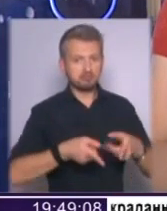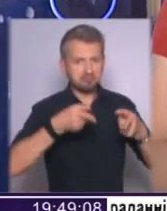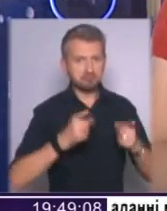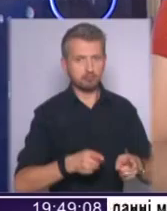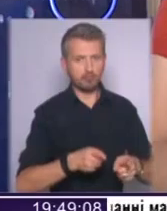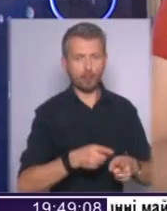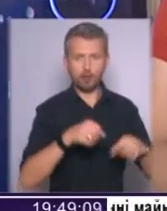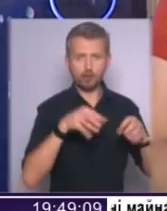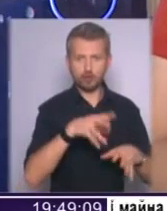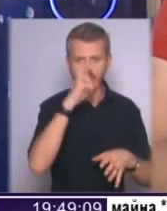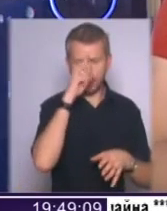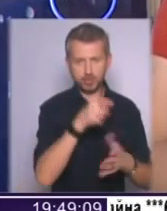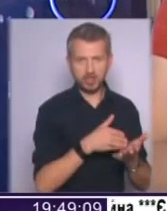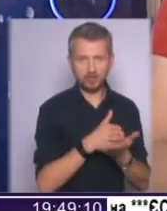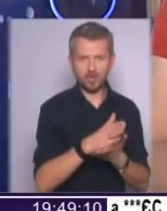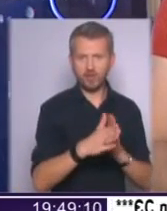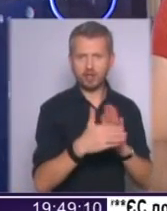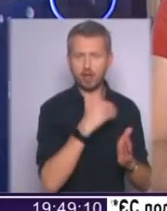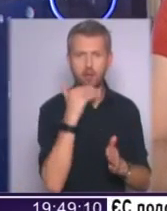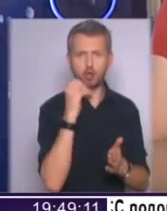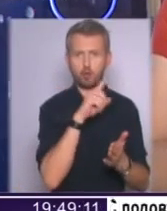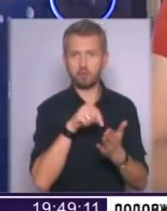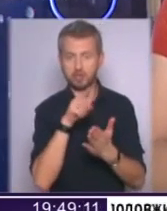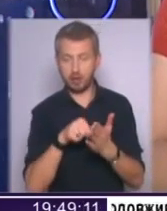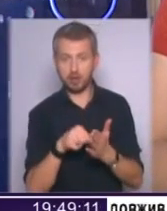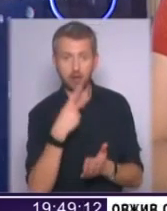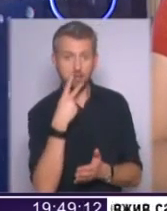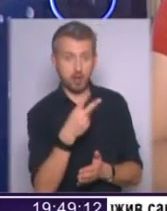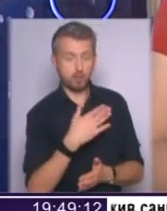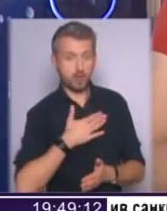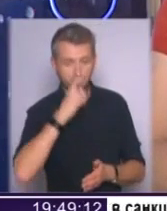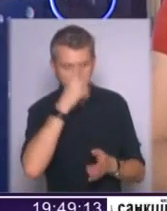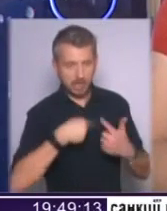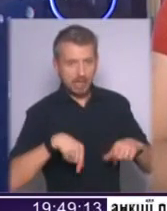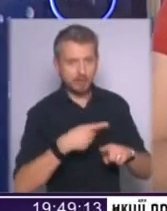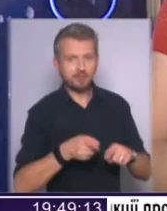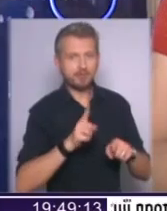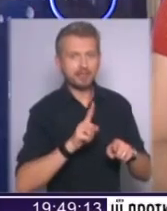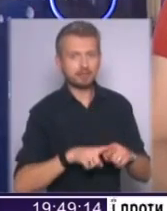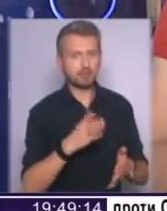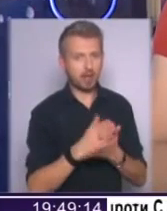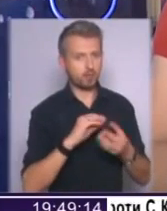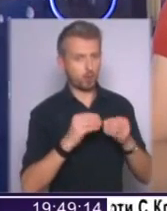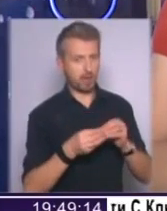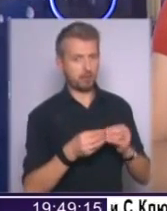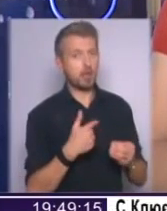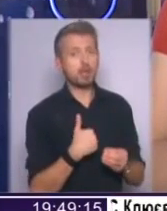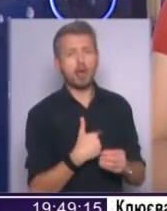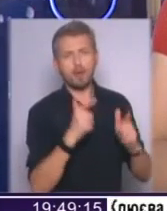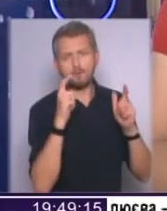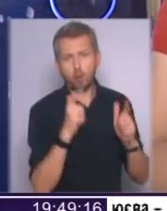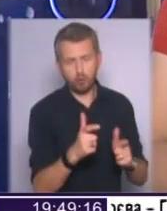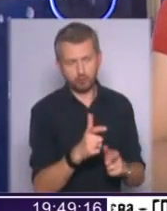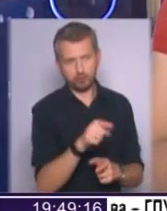сфері, вона викликає у громадян великі питання. Я бачу, що як ми бачимо, в нашій країні це насправді тут є проблема. Я погоджуюсь насправді з слухачем,